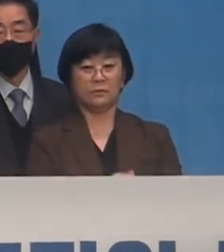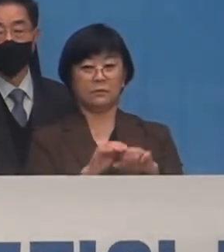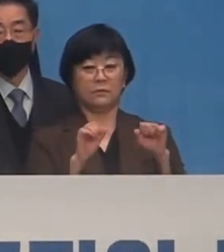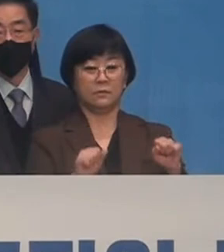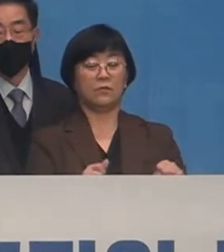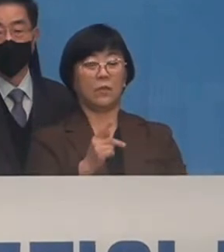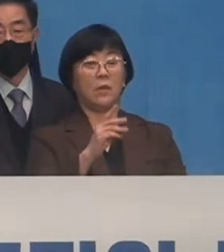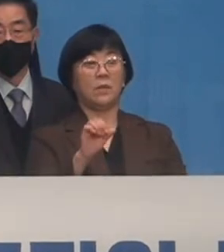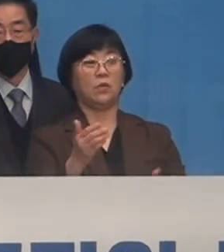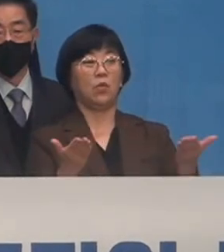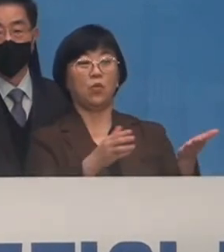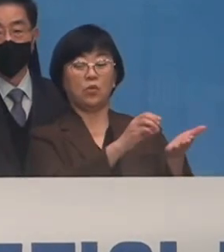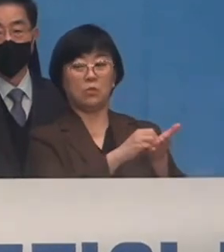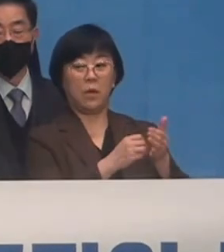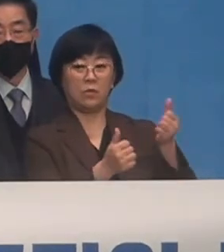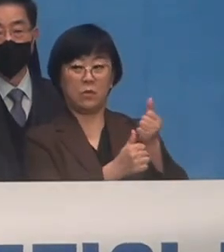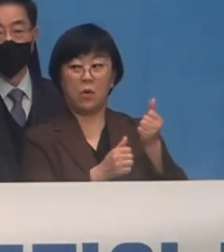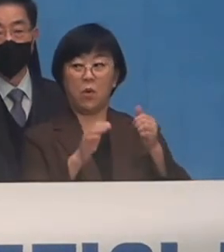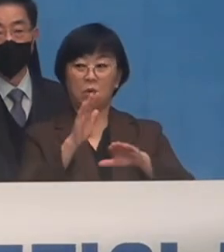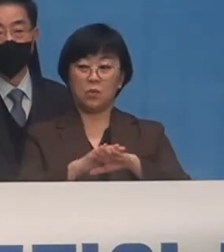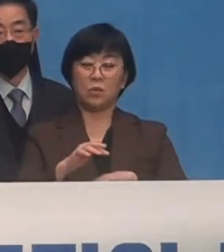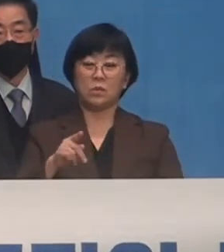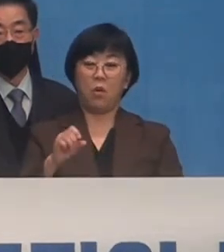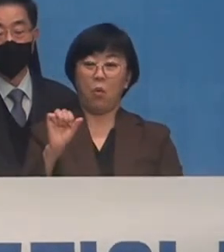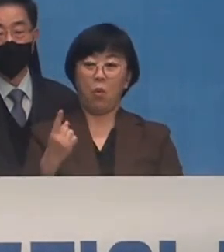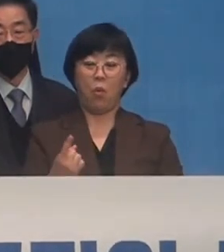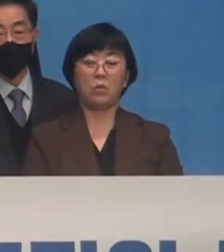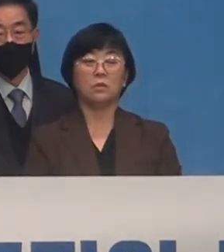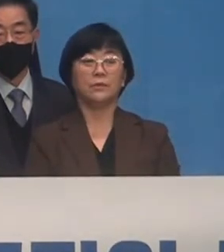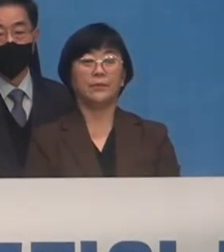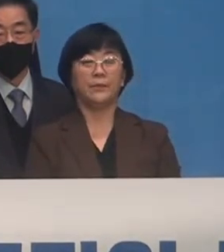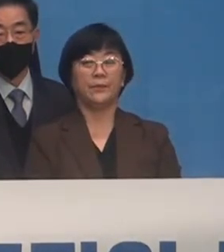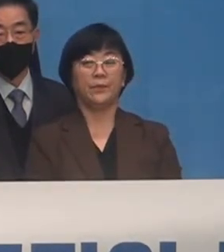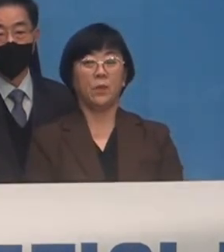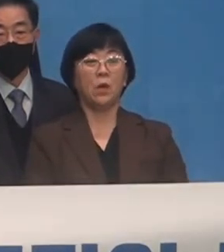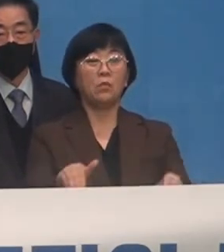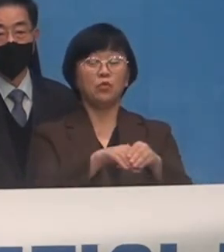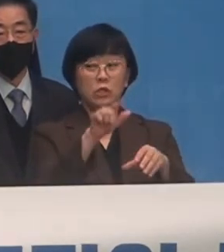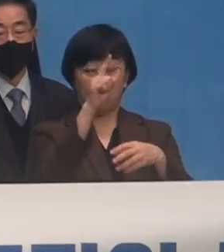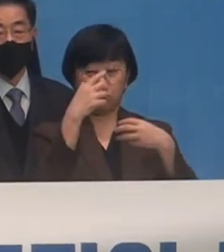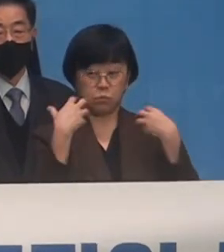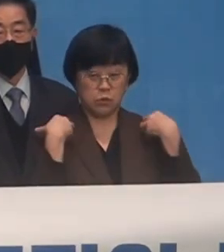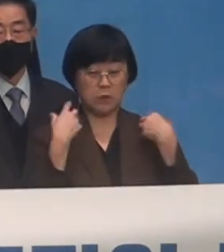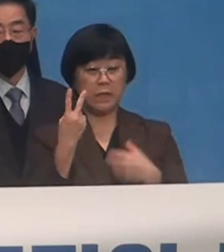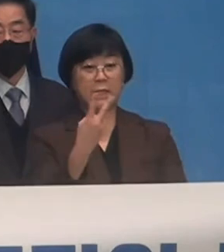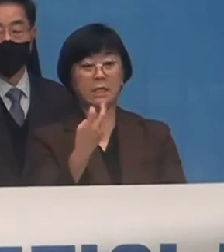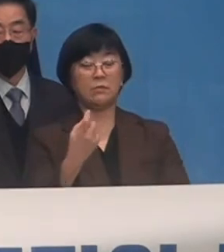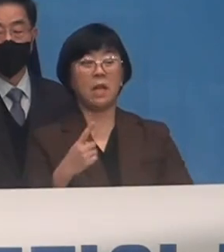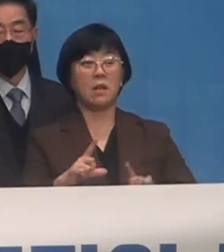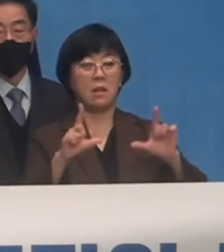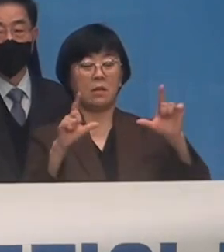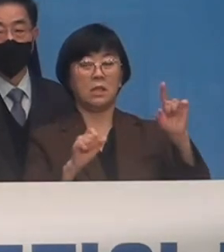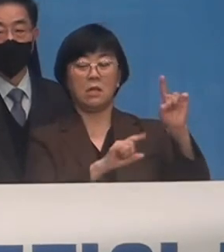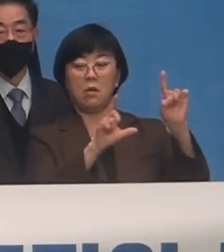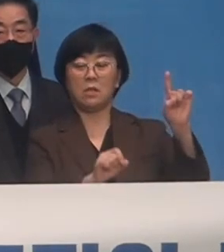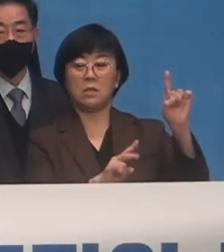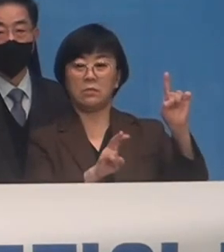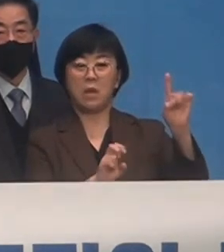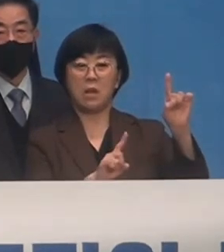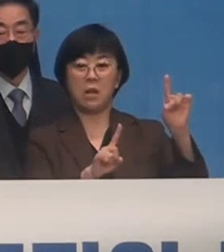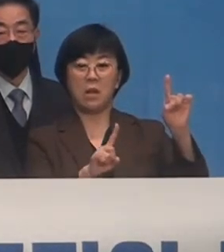안녕하십니까. KBS 노동자 부위원장 손성호입니다. 문재인 정부는 2021년 1월